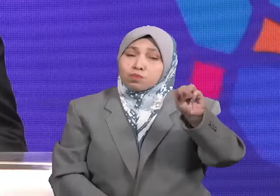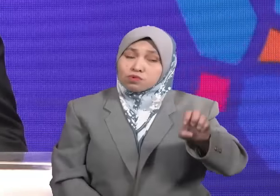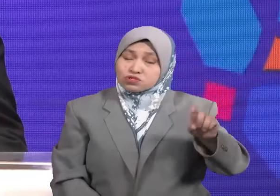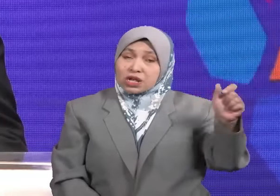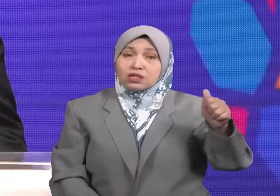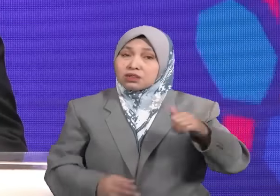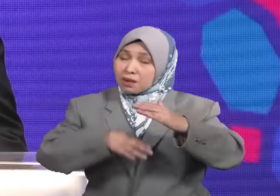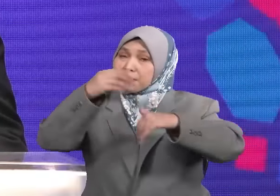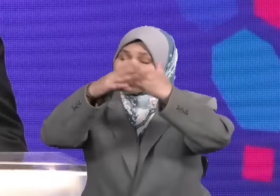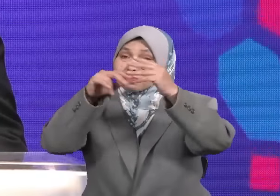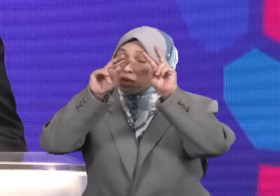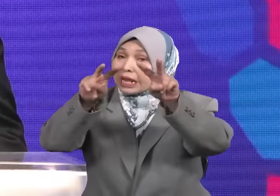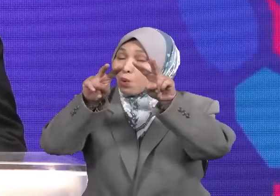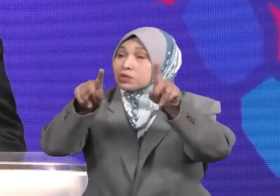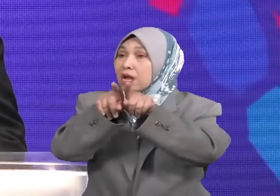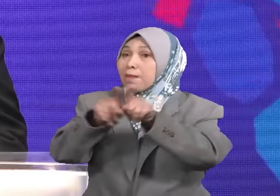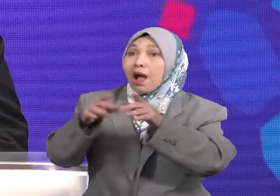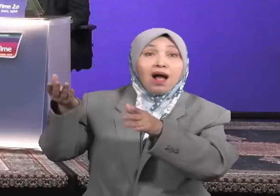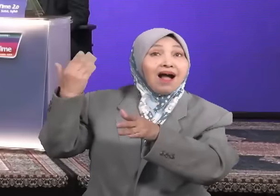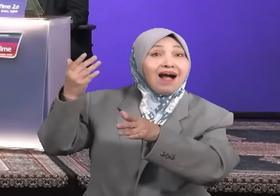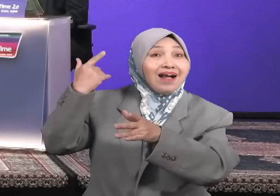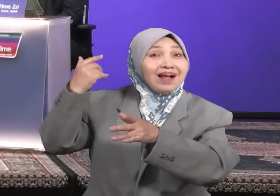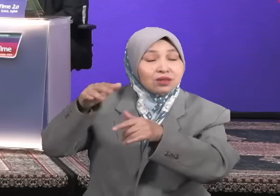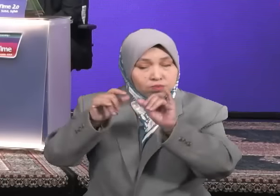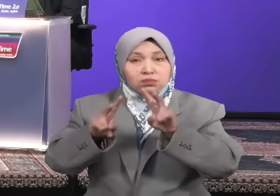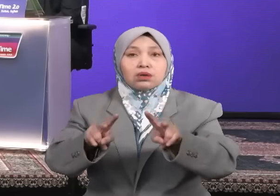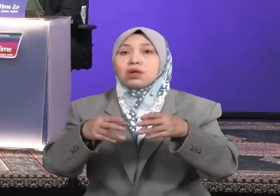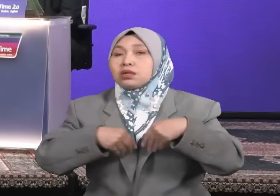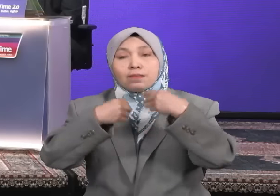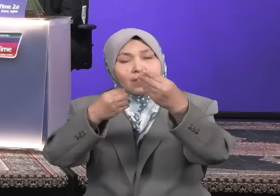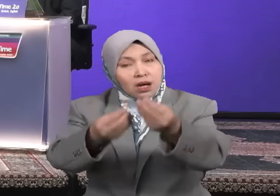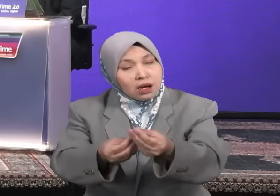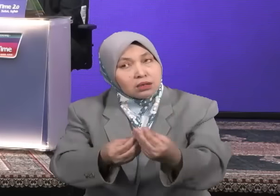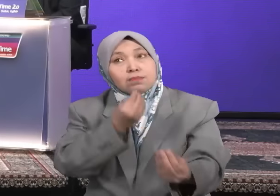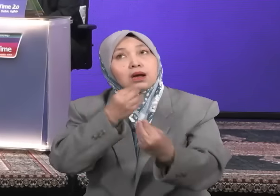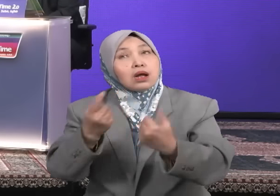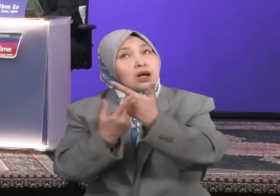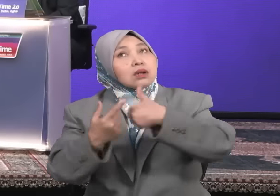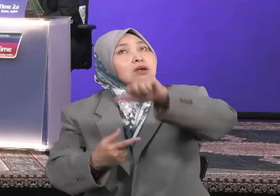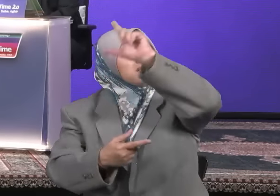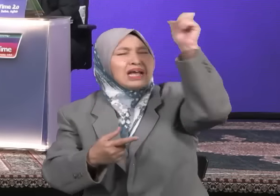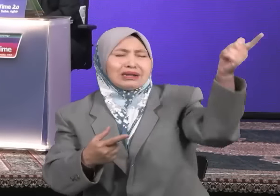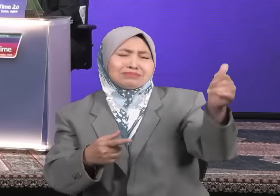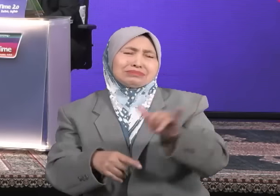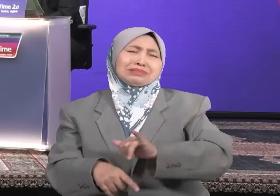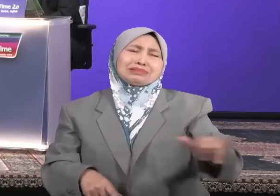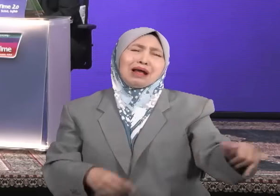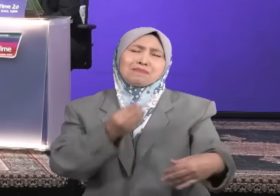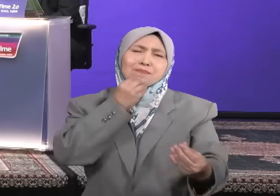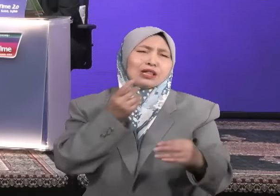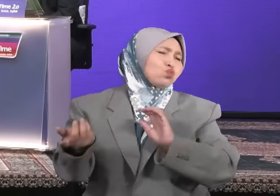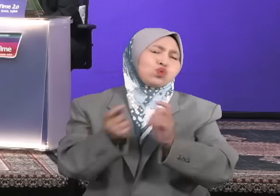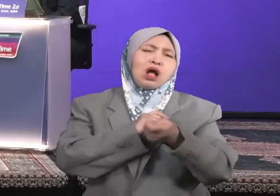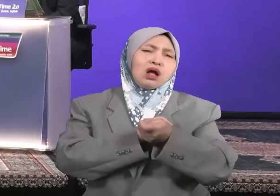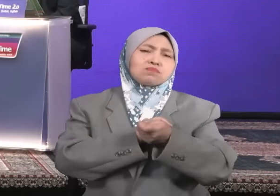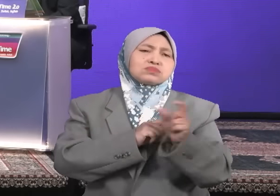berhala macam orang yang kita tengok dekat sana. Kan? Ataupun bila sudah diberikan manna wa salwa, dia kata menu ni macam sama je, tukar. Nabi